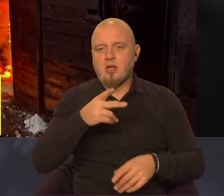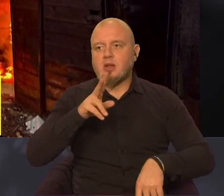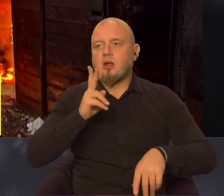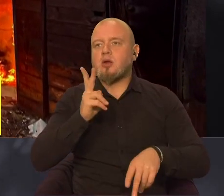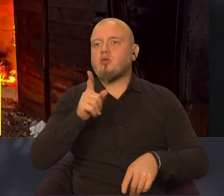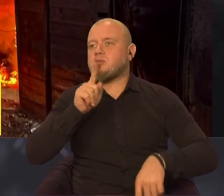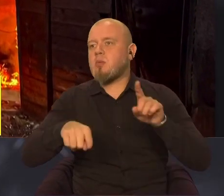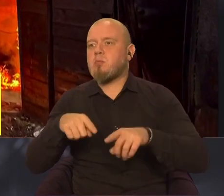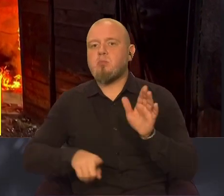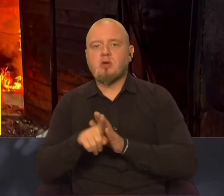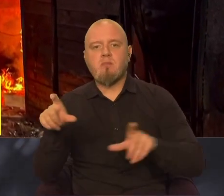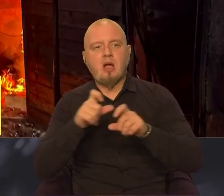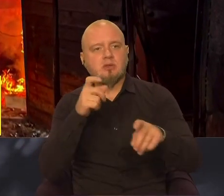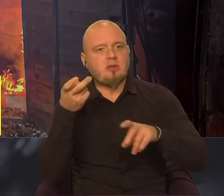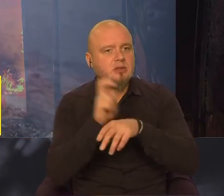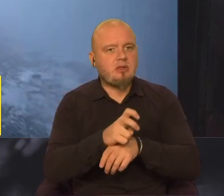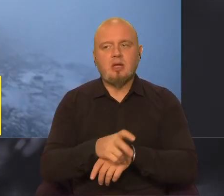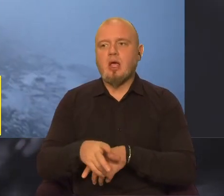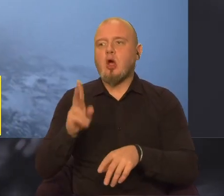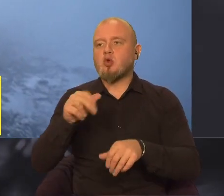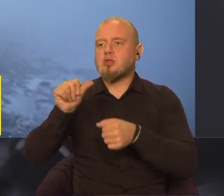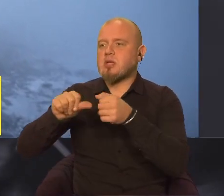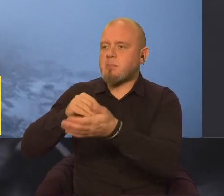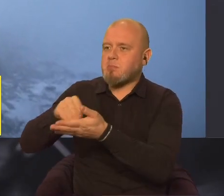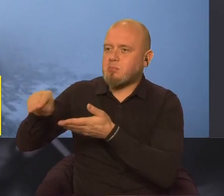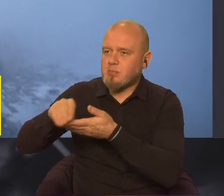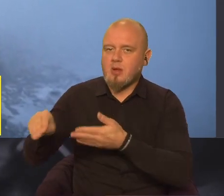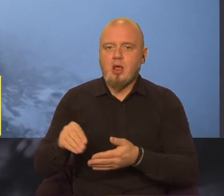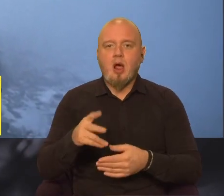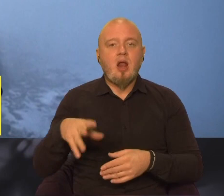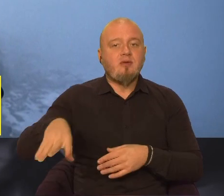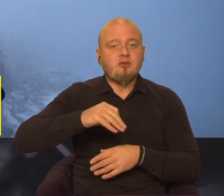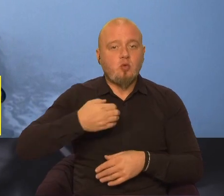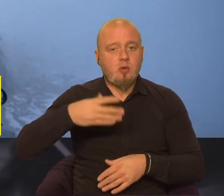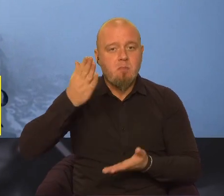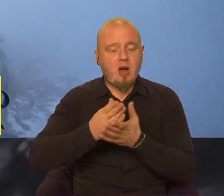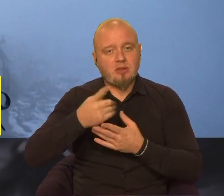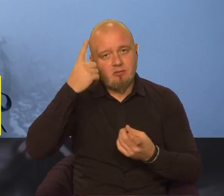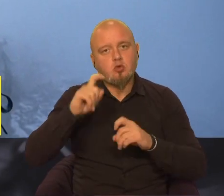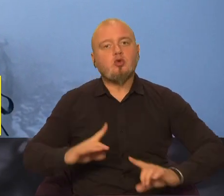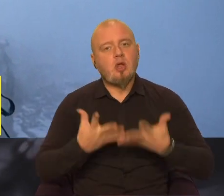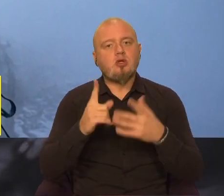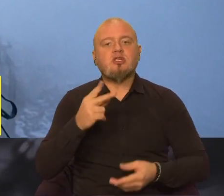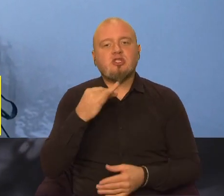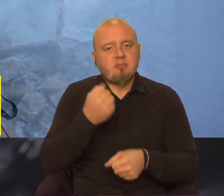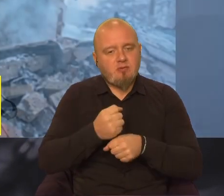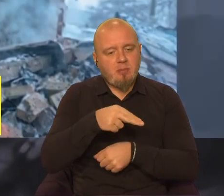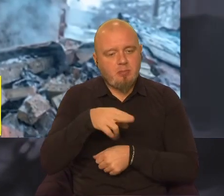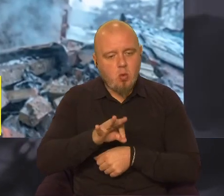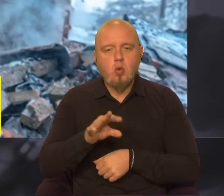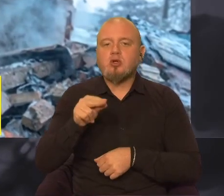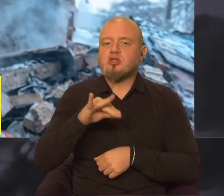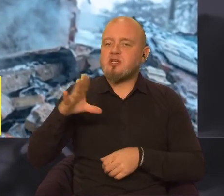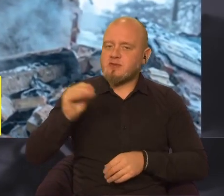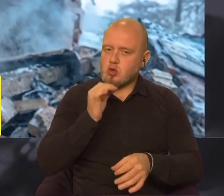на заправці, хтось цей. Але всі хочуть мати інформацію, що сталося, чи спрацювало ППО, чи все нормально, як